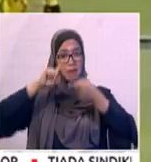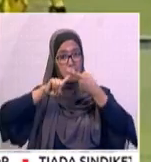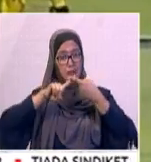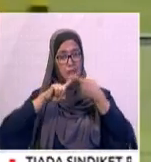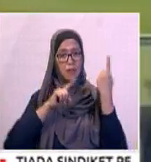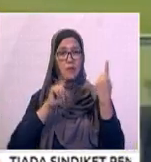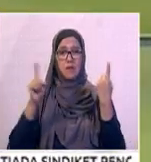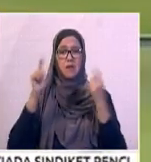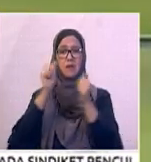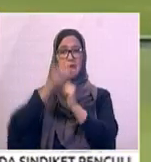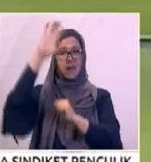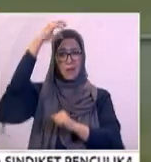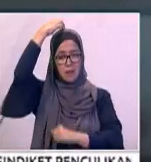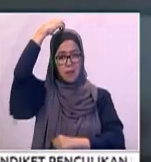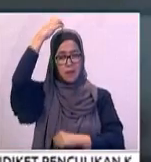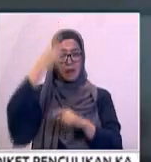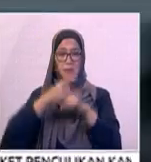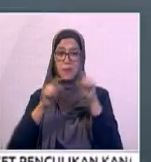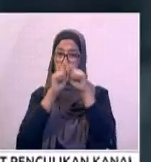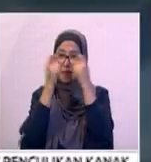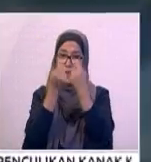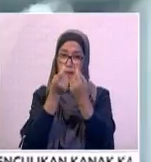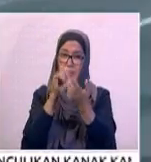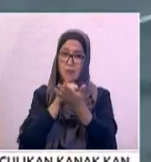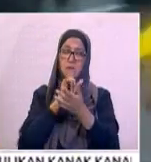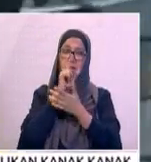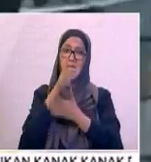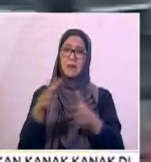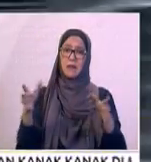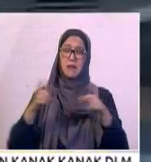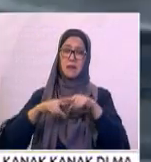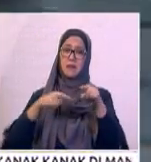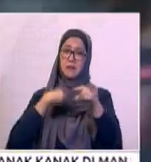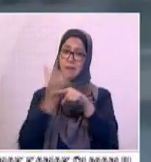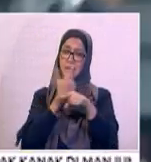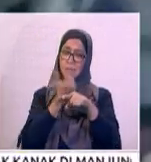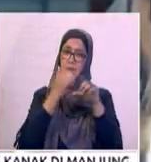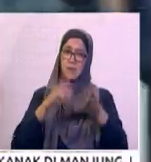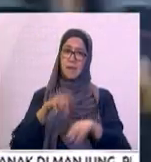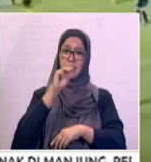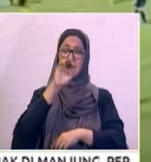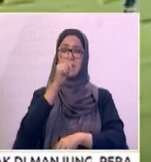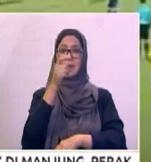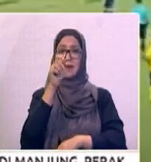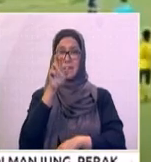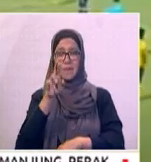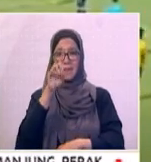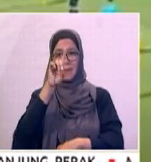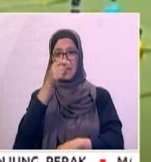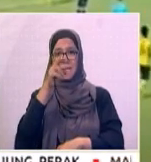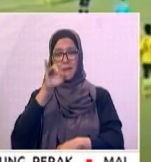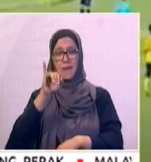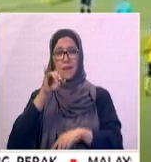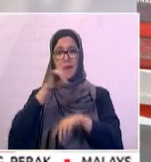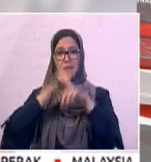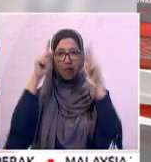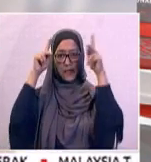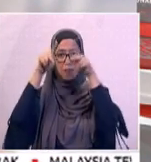rumah. Skuad tersebut yang kebanyakannya merupakan pelatih Akademi Moktadahari AMD di Kuantan, Pahang.